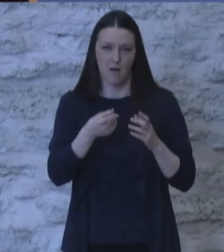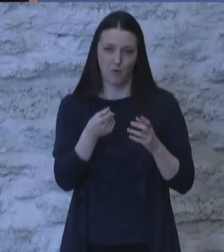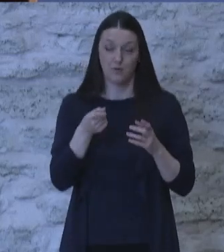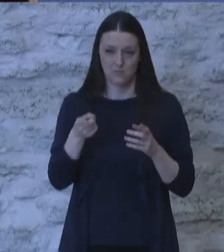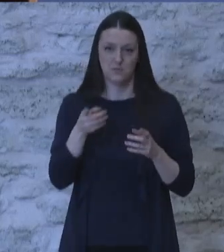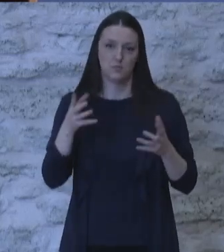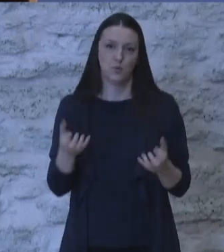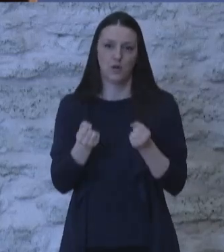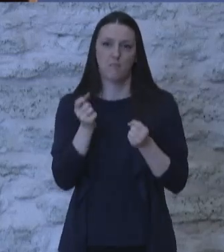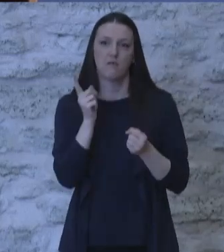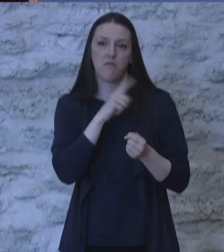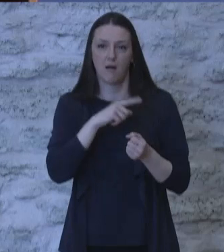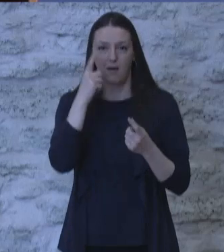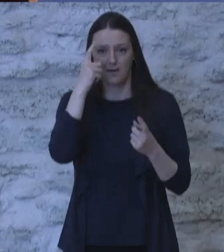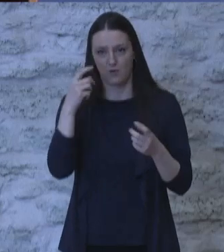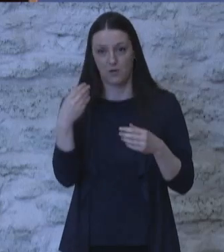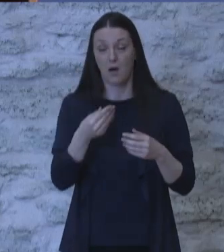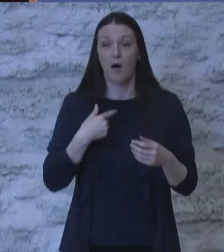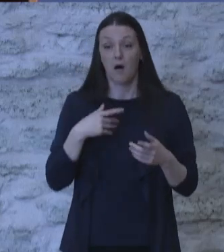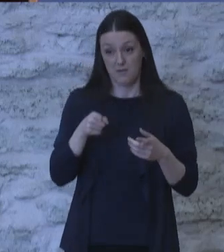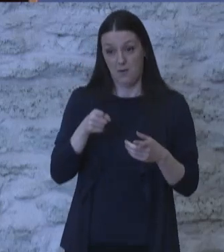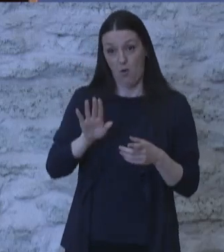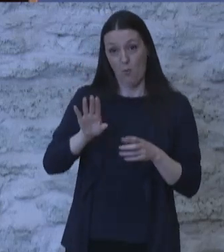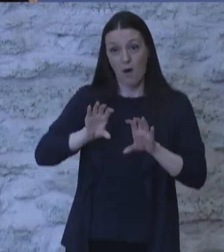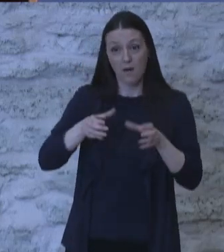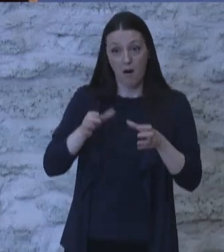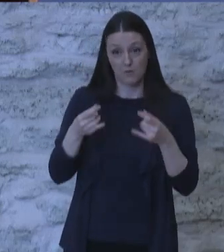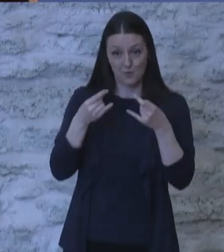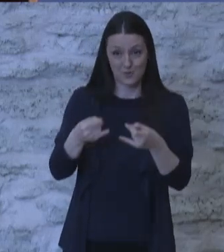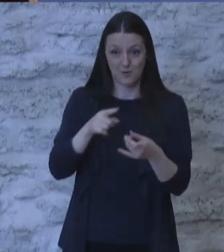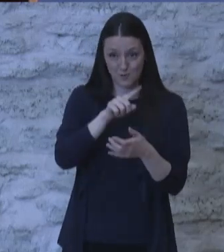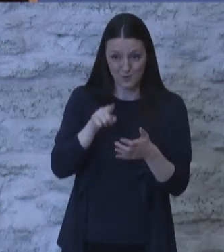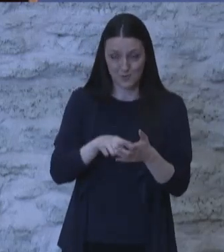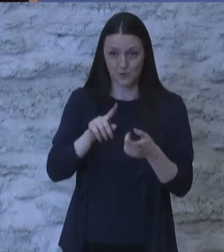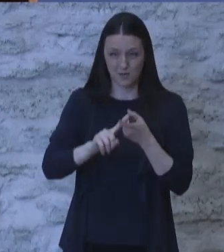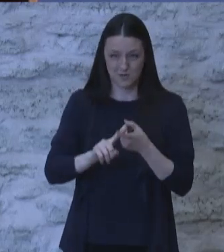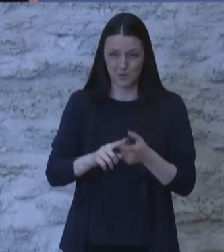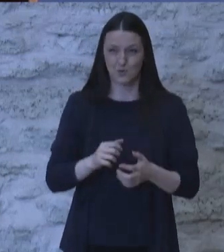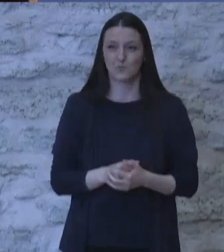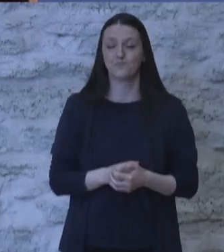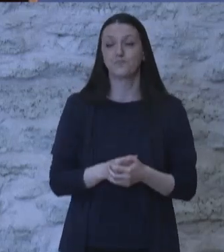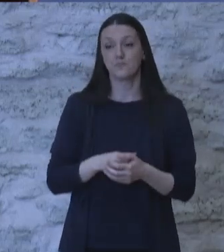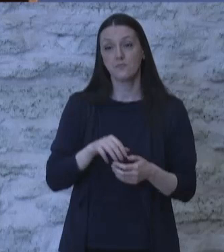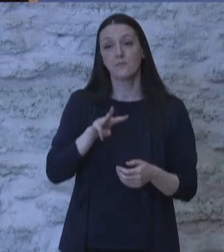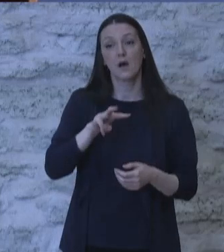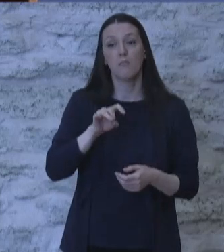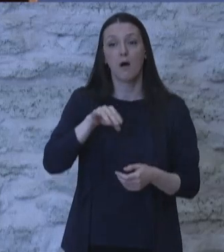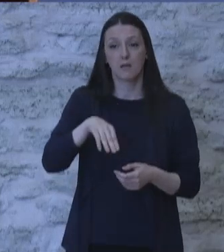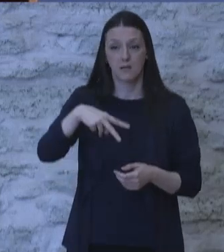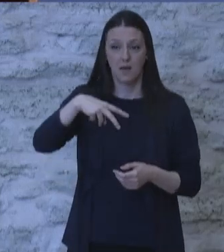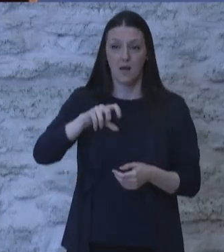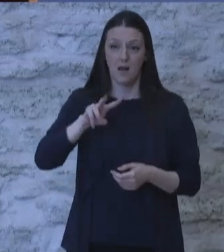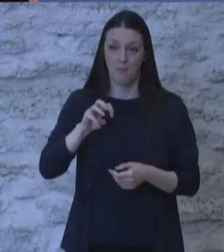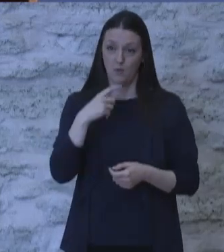raadiosaatele minu mõnes Mart Helme kommenteeris, et erinevalt oppositsioonist tema praegu vaenu külvama ei